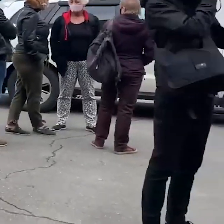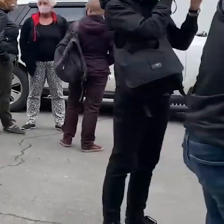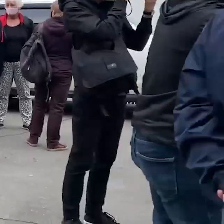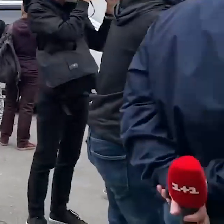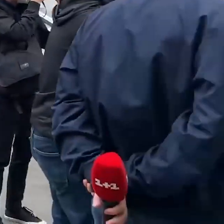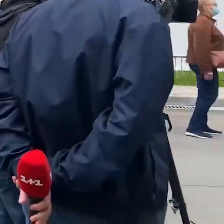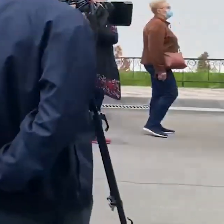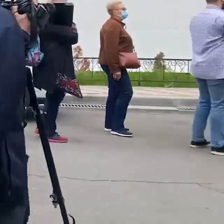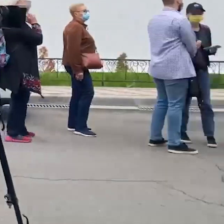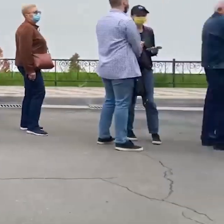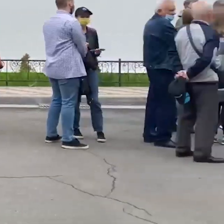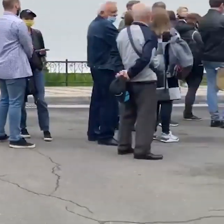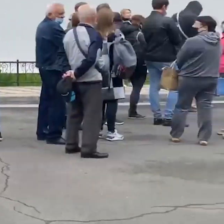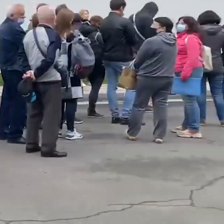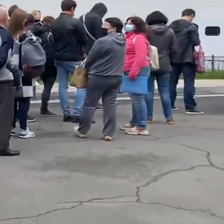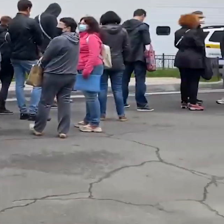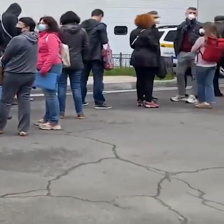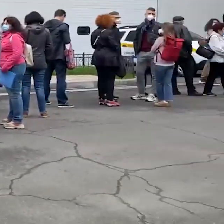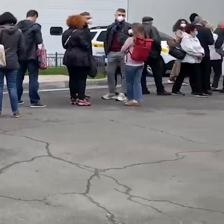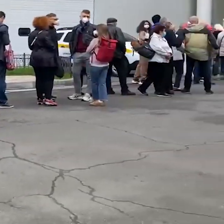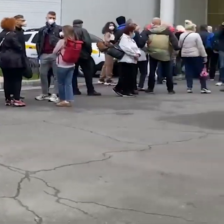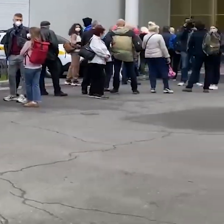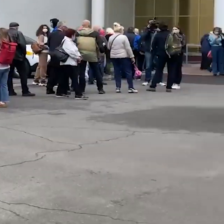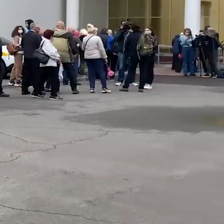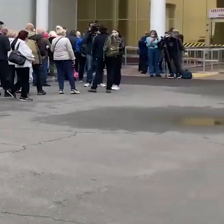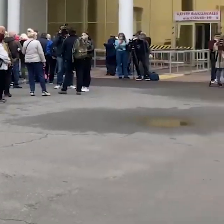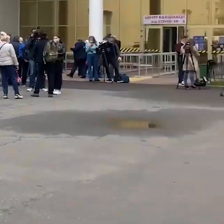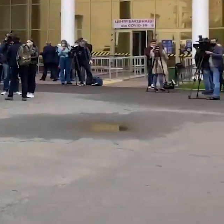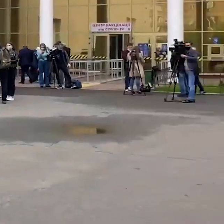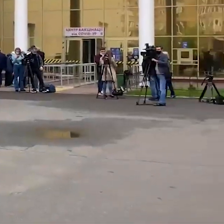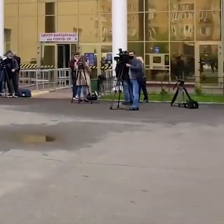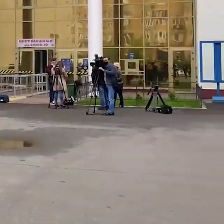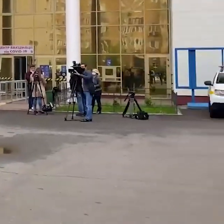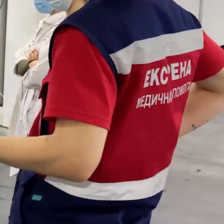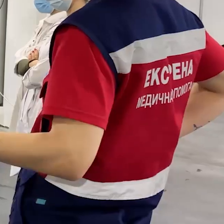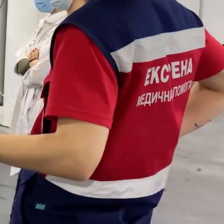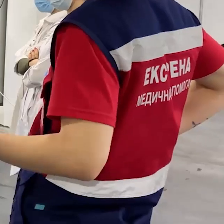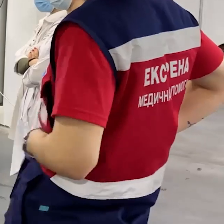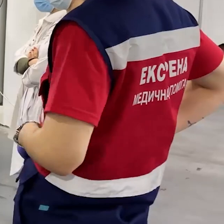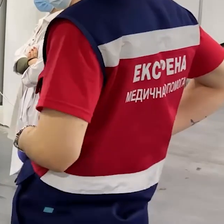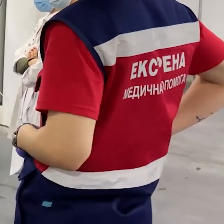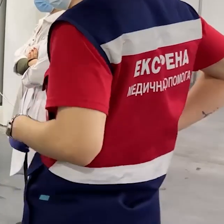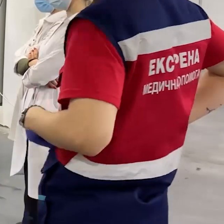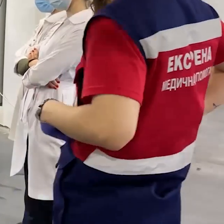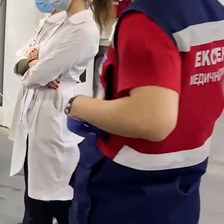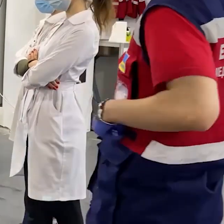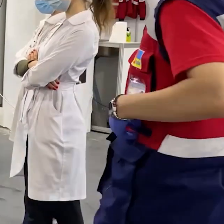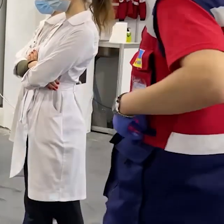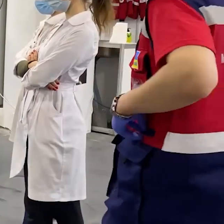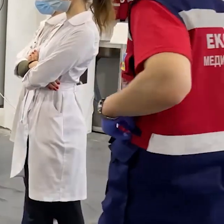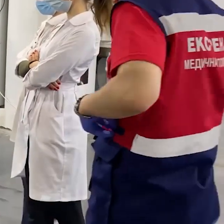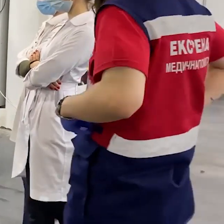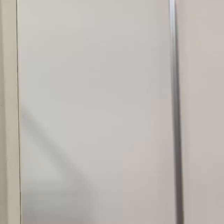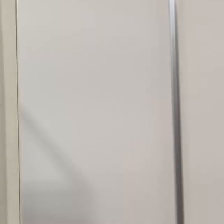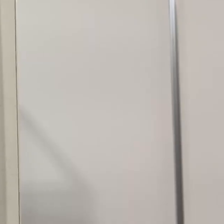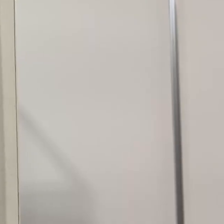кожен четвертий – цілком щеплений. Про це повідомив міністр охорони здоров'я України Віктор Ляшко. Він очікує, що упродовж